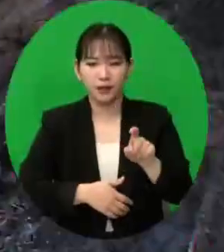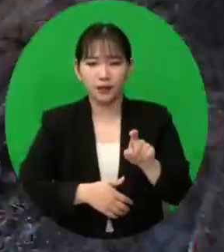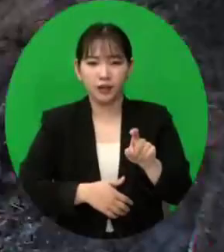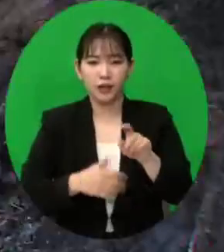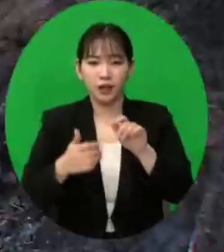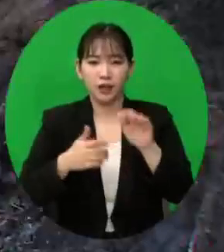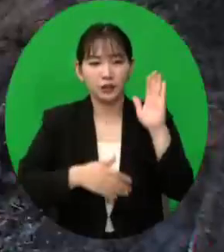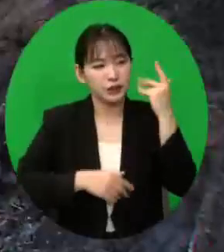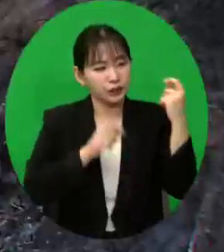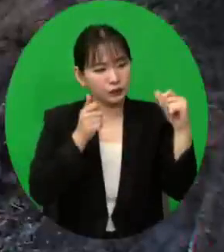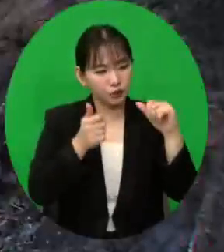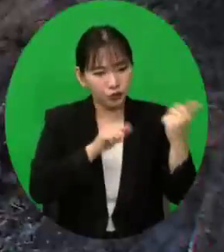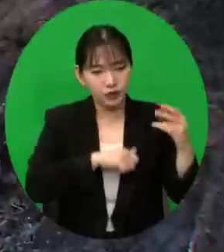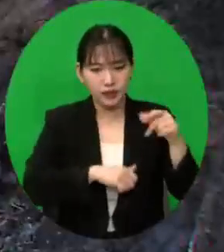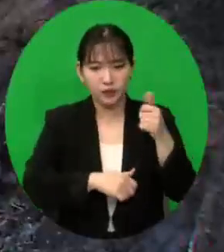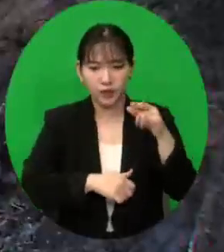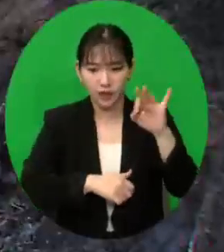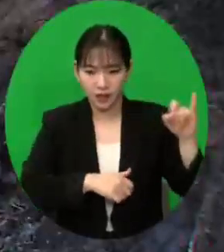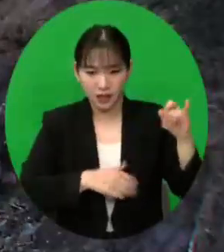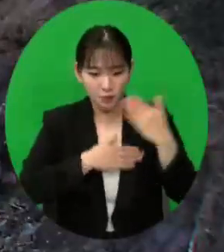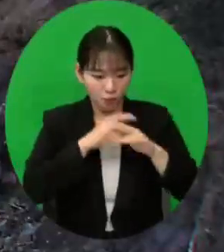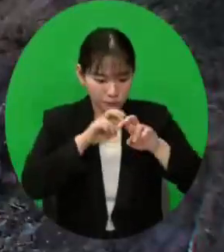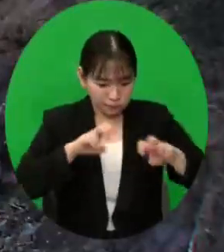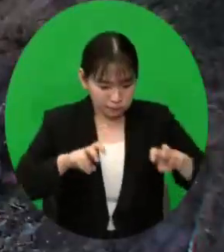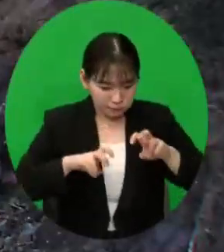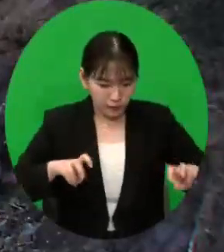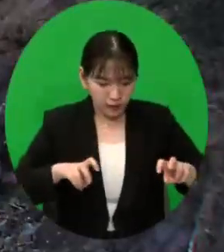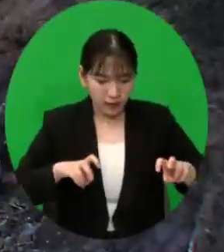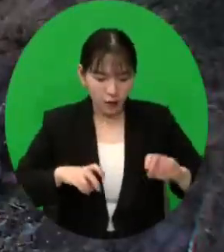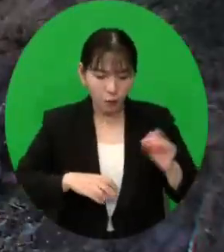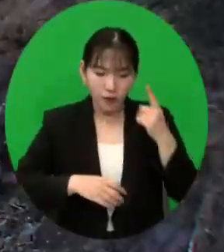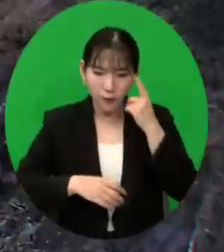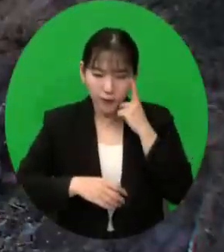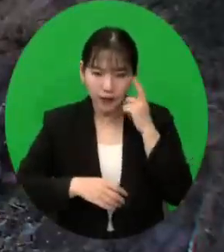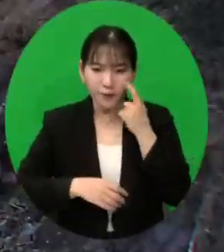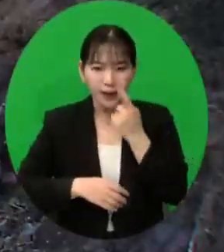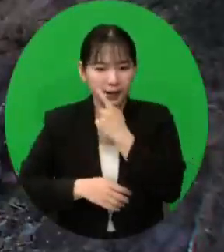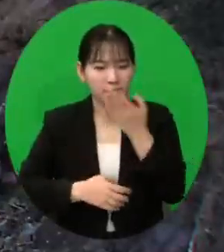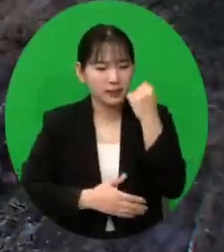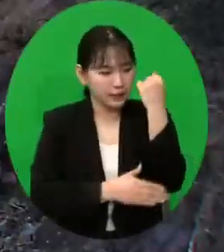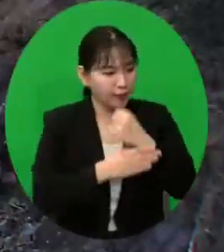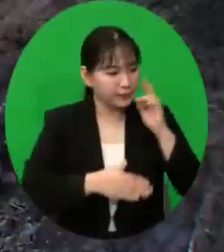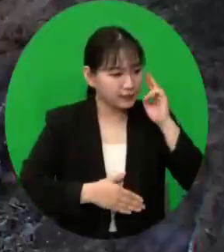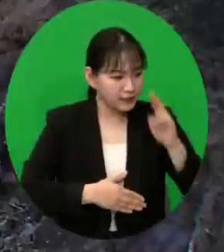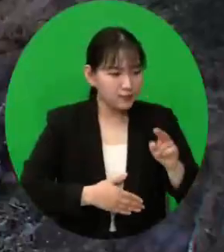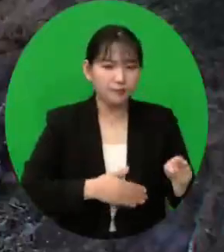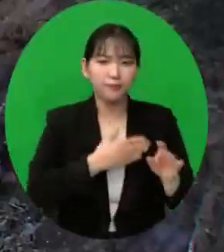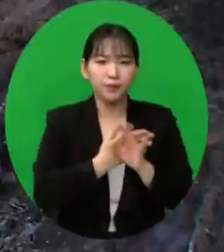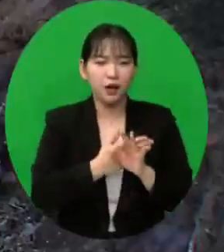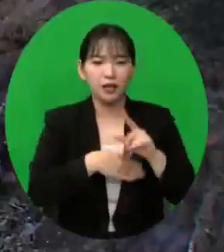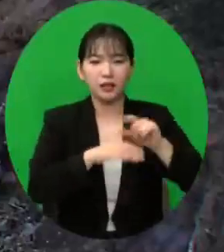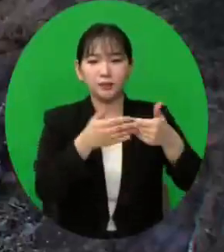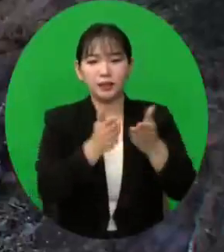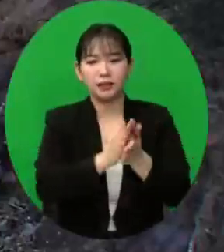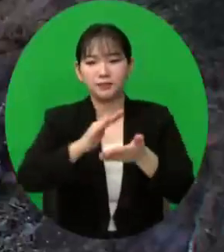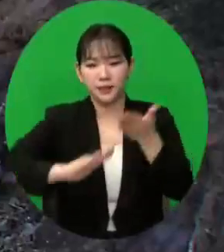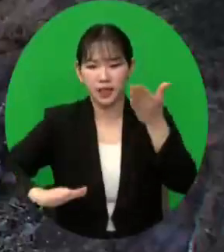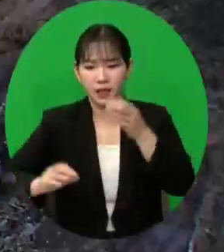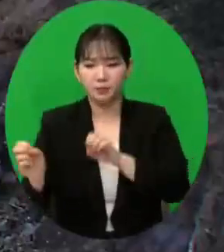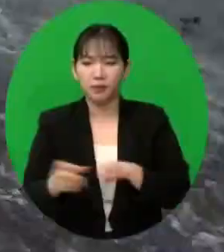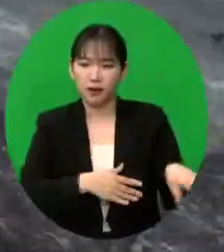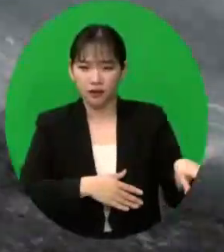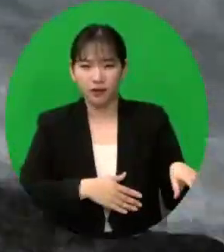죽은지 얼마 안 된 상이는 부검을 통해 사인을 파악하기도 하지만 부패 정도가 심각한 상이는 지자체가 인계한 후